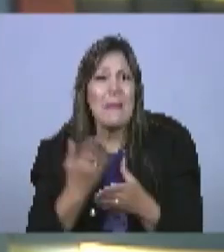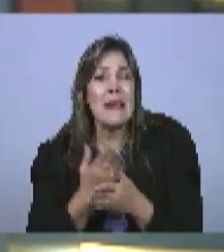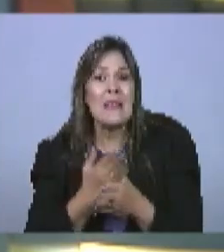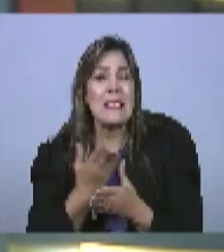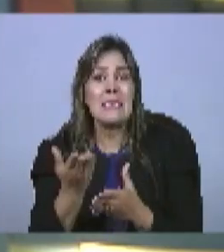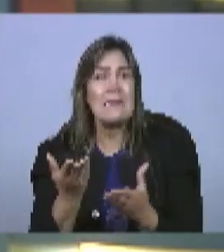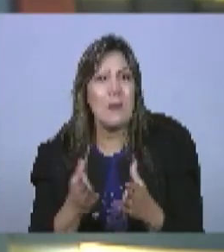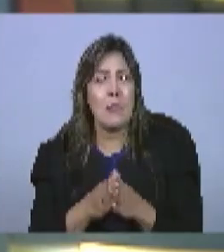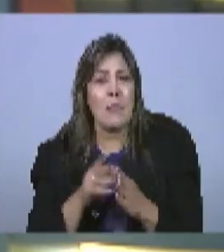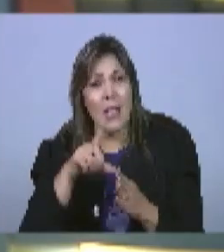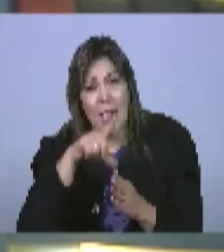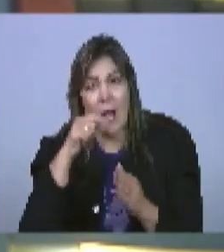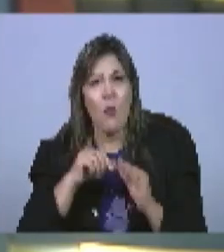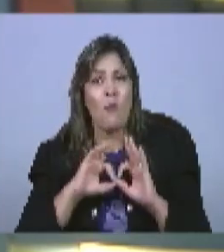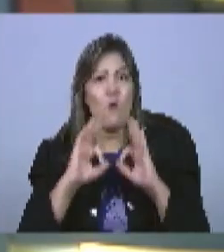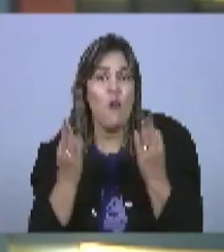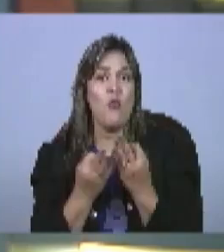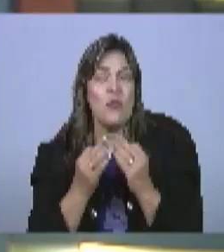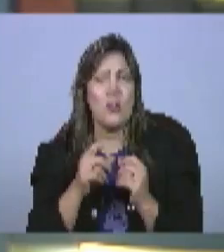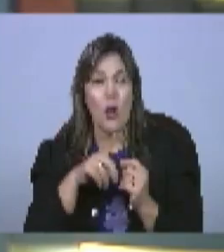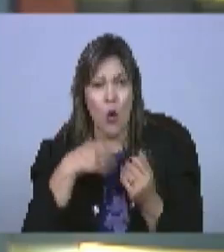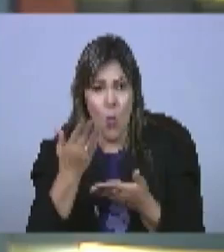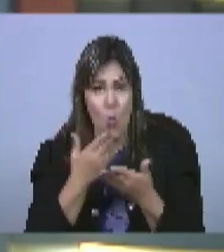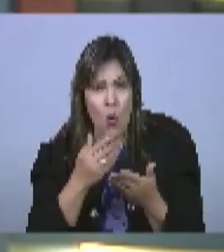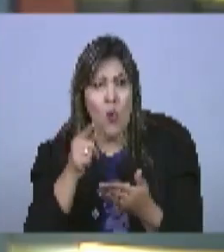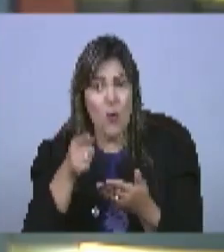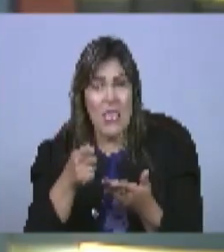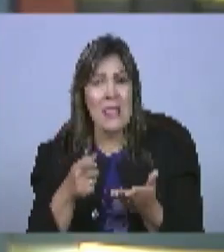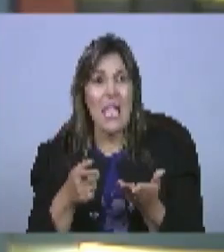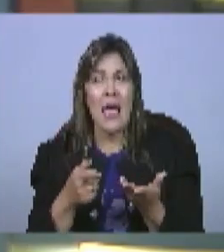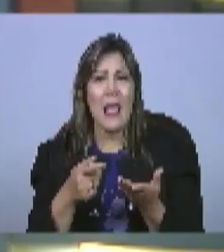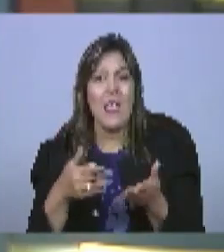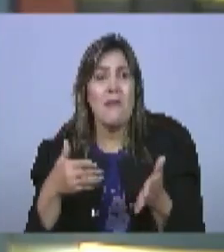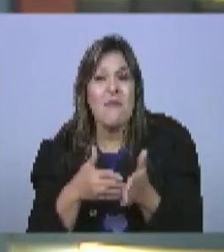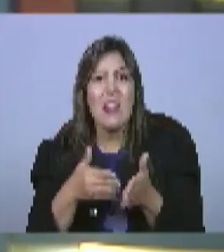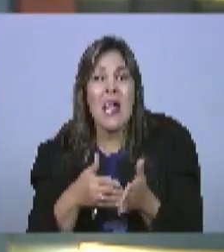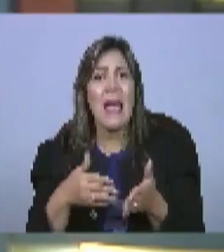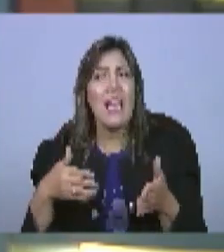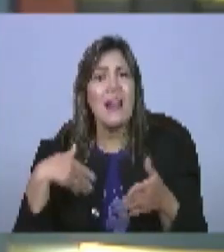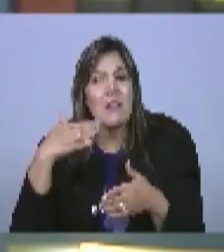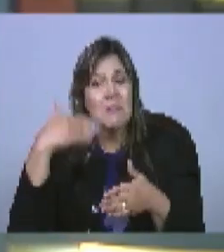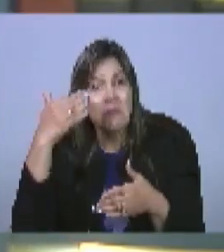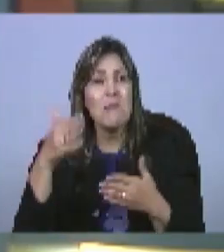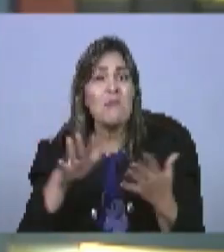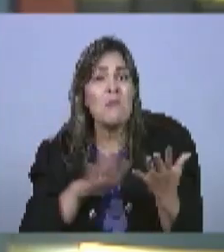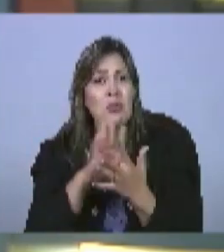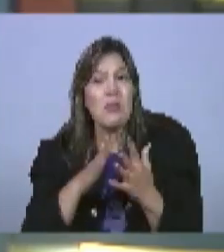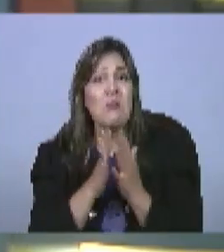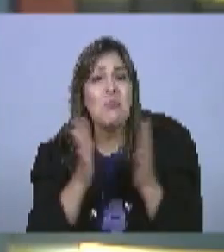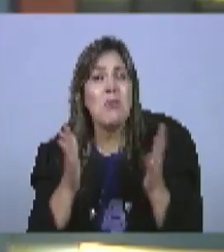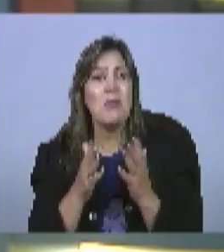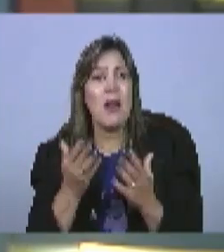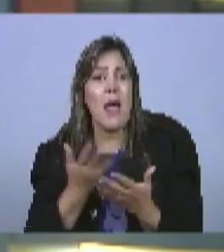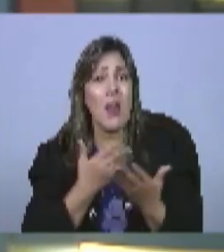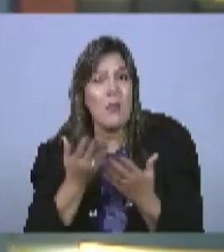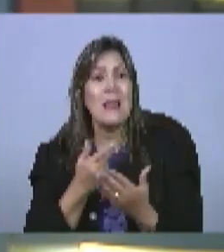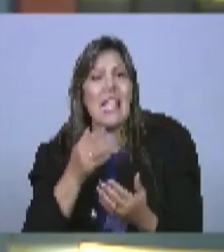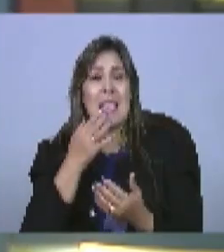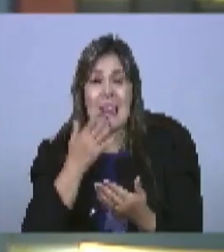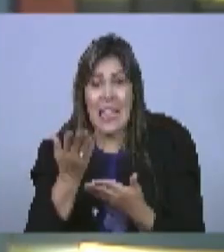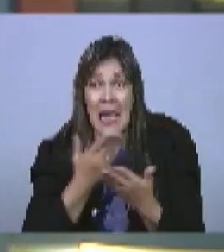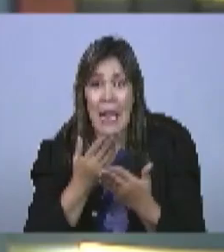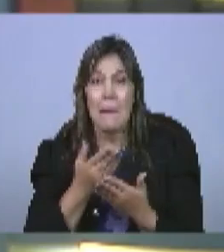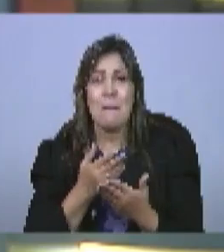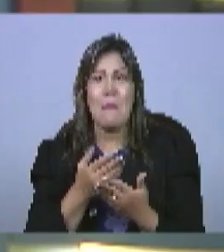اجواء الاسره يعني قل له قول له الاستهتار ده هؤد بيك لمشاكل اكتر حاول ان انت دايما تكلمه